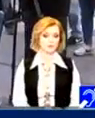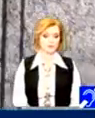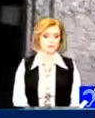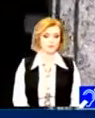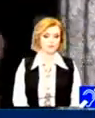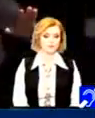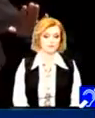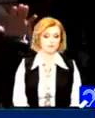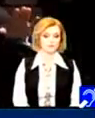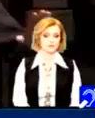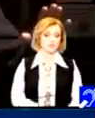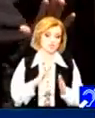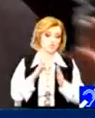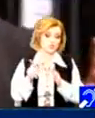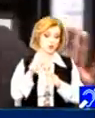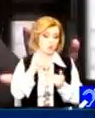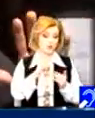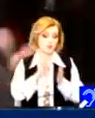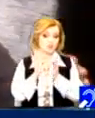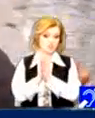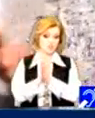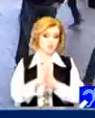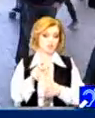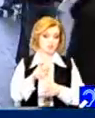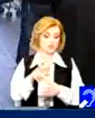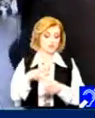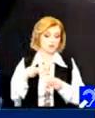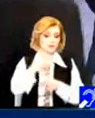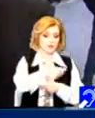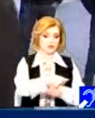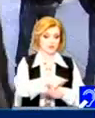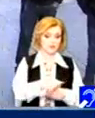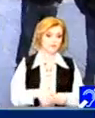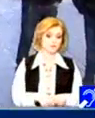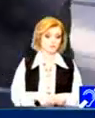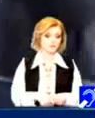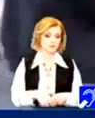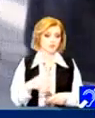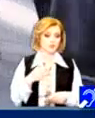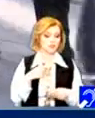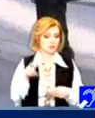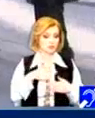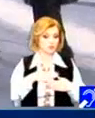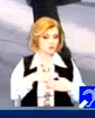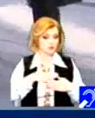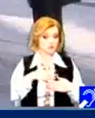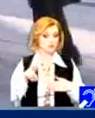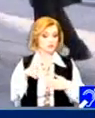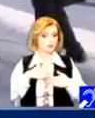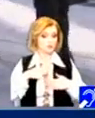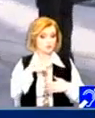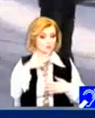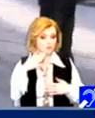te quiero tanto și cere să îi se plătească drepturile de autor care îi se cuvin. Yo te quiero tanto y aparece ahí en La Bicicleta